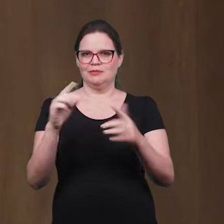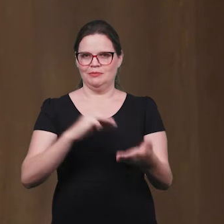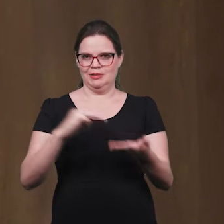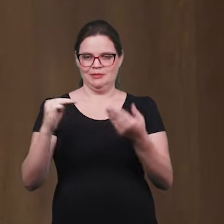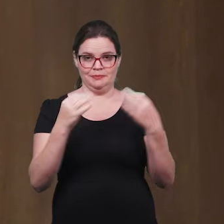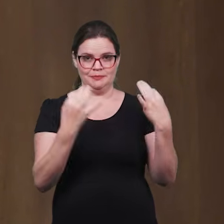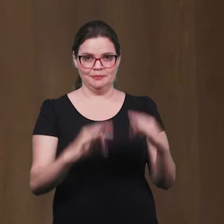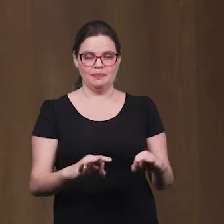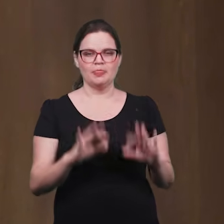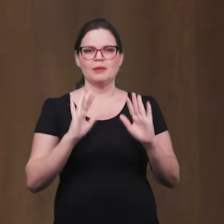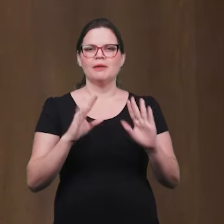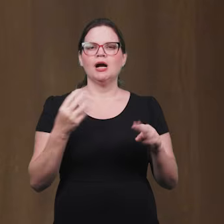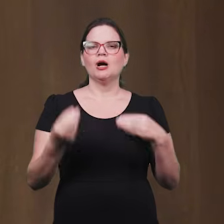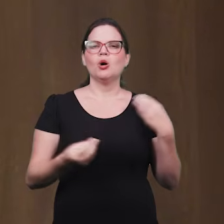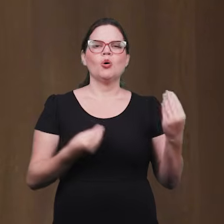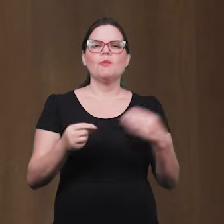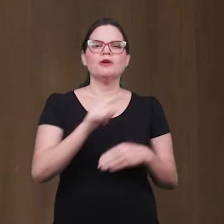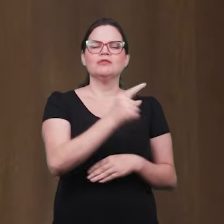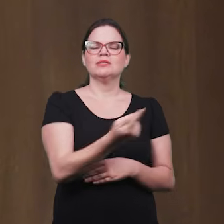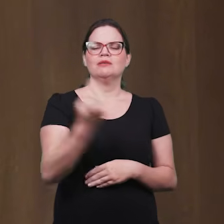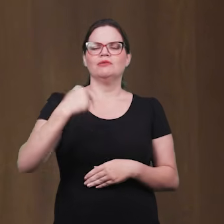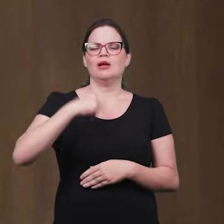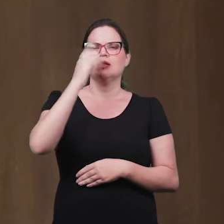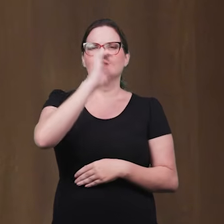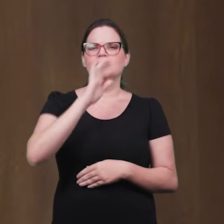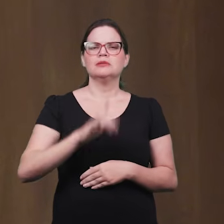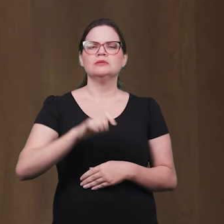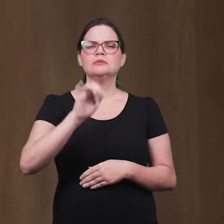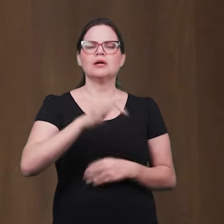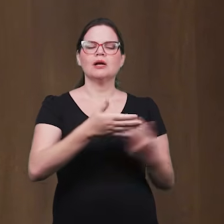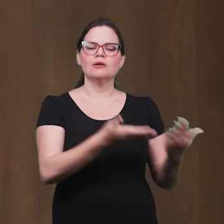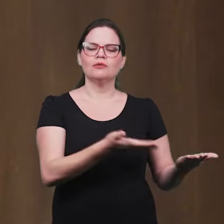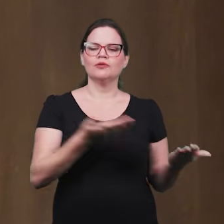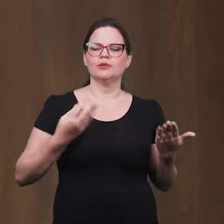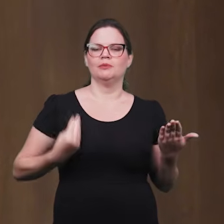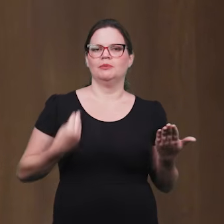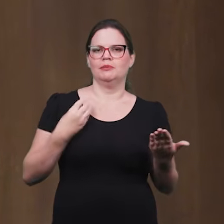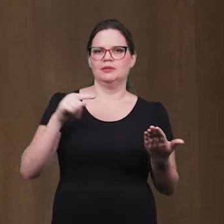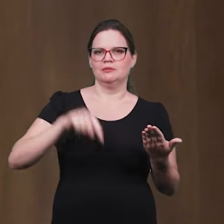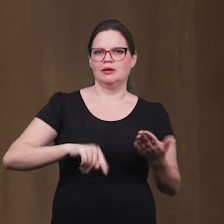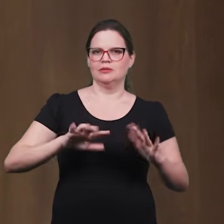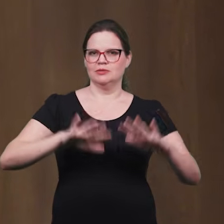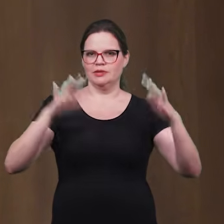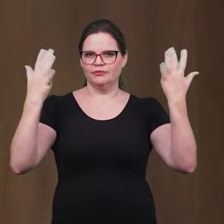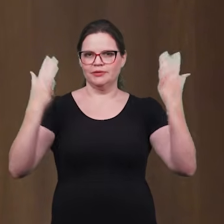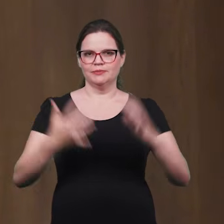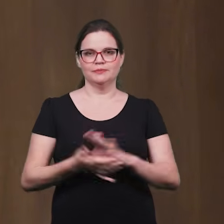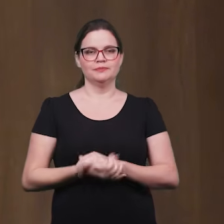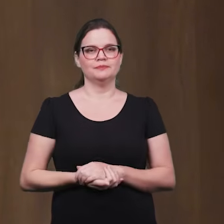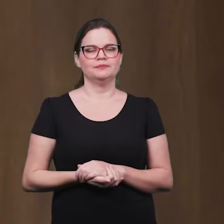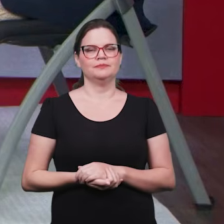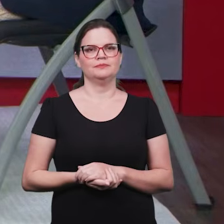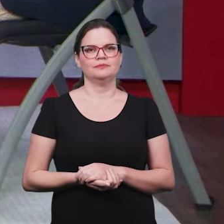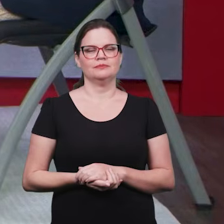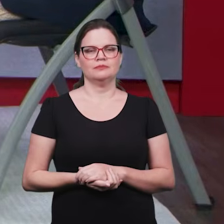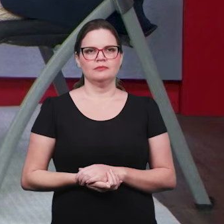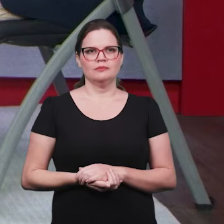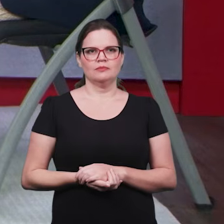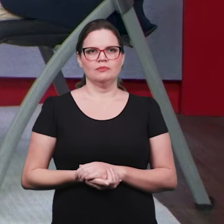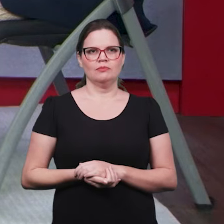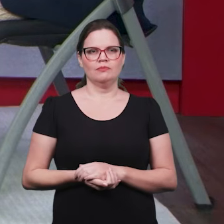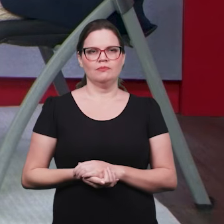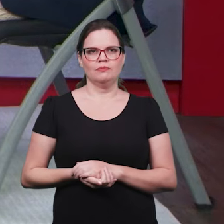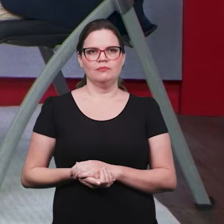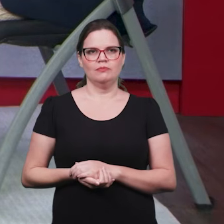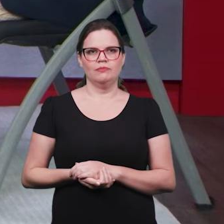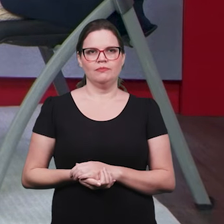Maranata. Como surgiu o convite para você estar aqui e participar dessas ações? Вы уже